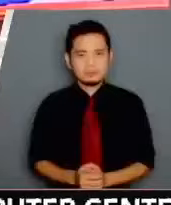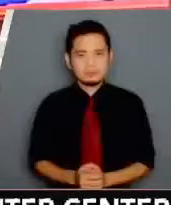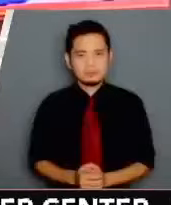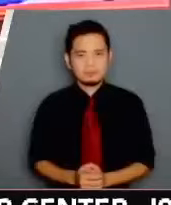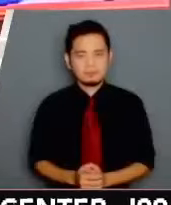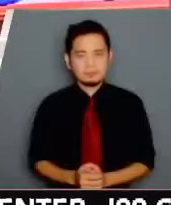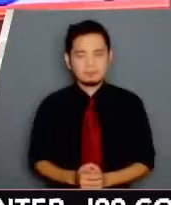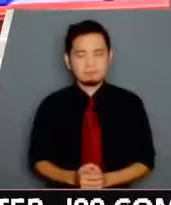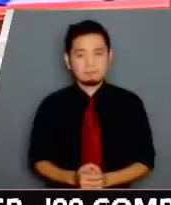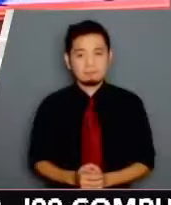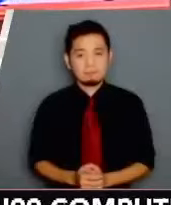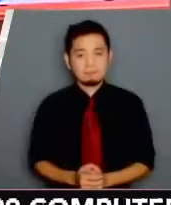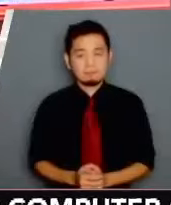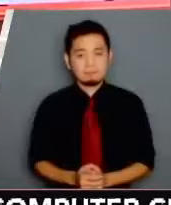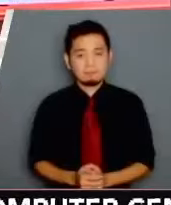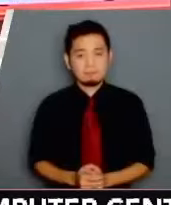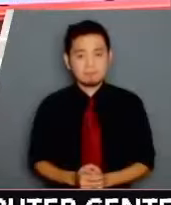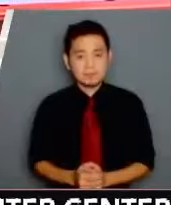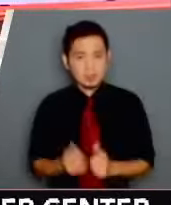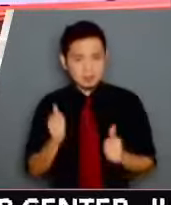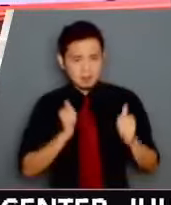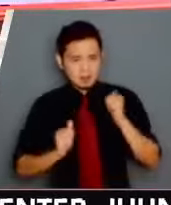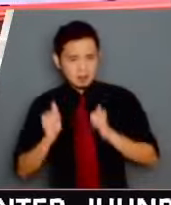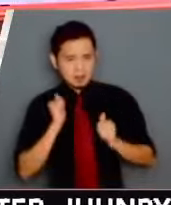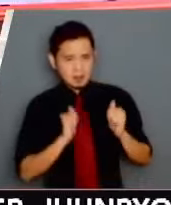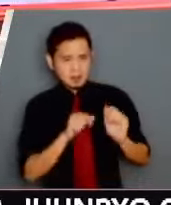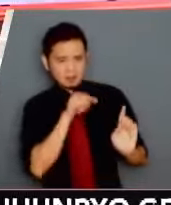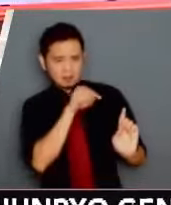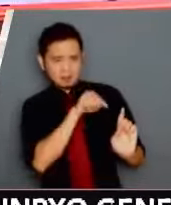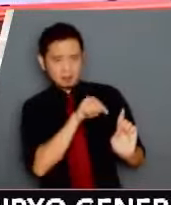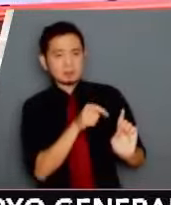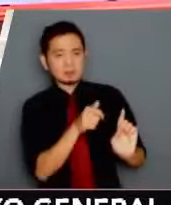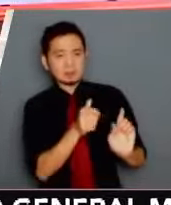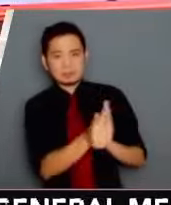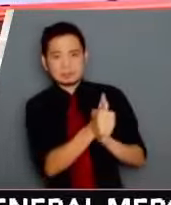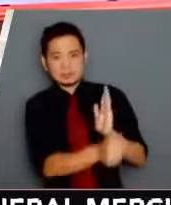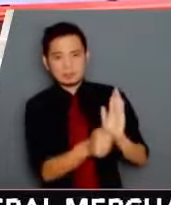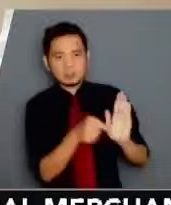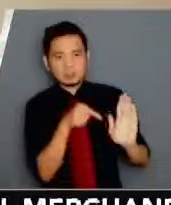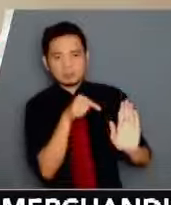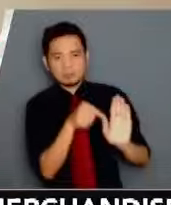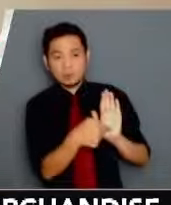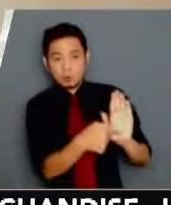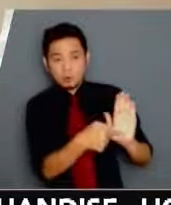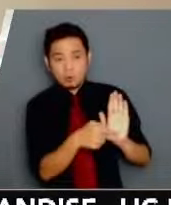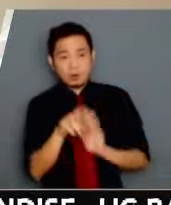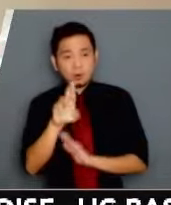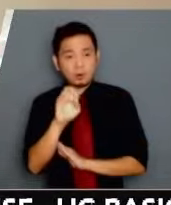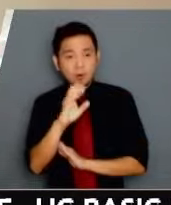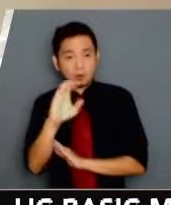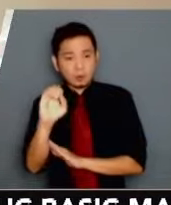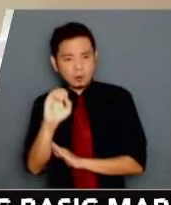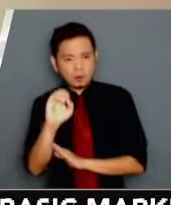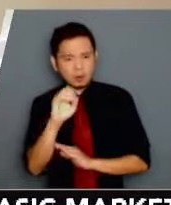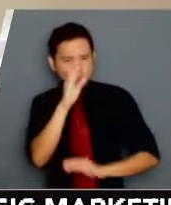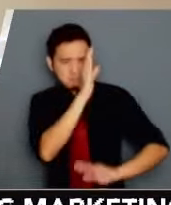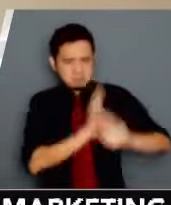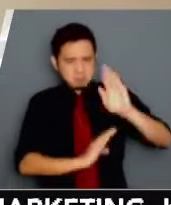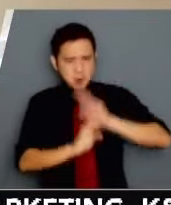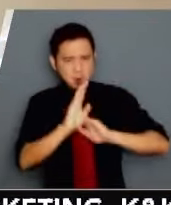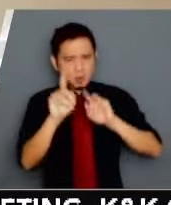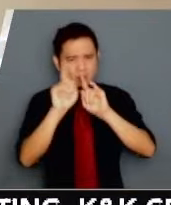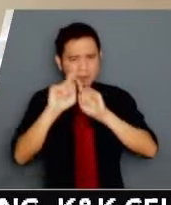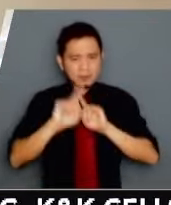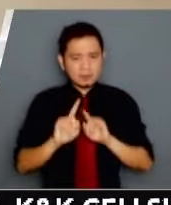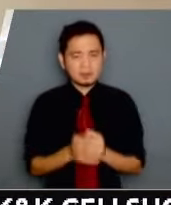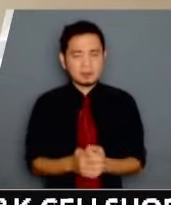Hindi lang magaling sa acting, nagpakitang gilas din sa martial arts si Rocco Nacino. Nanalo ng gold at bronze medals si Rocco sa